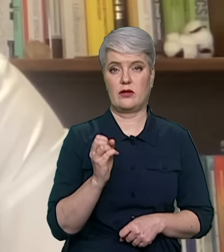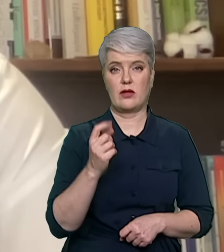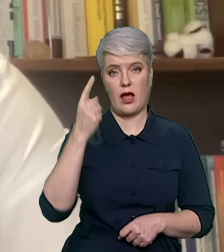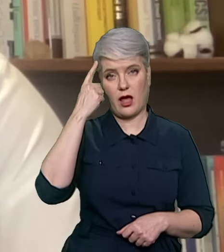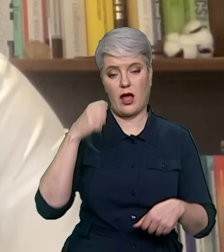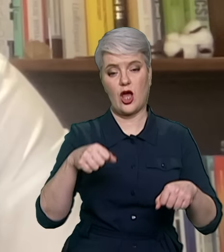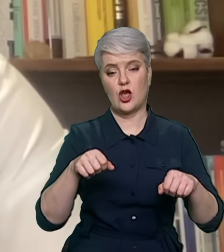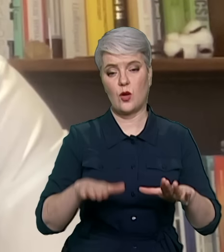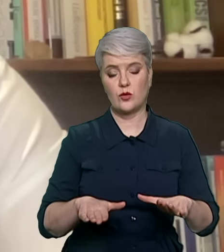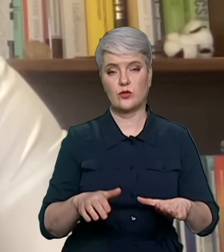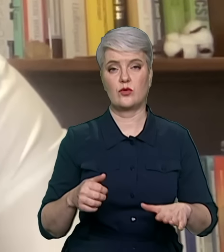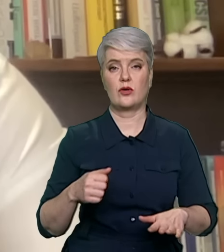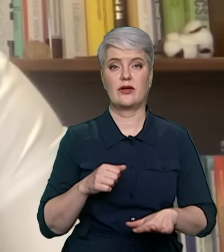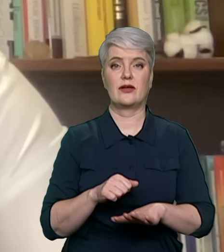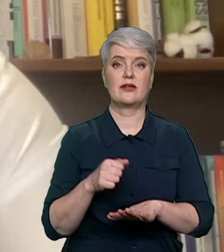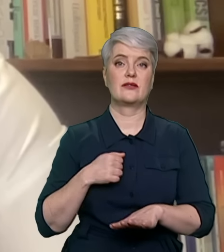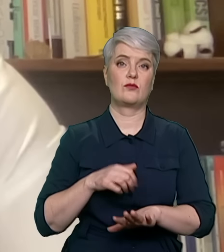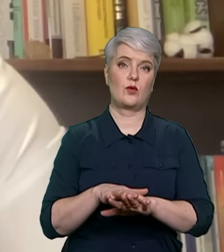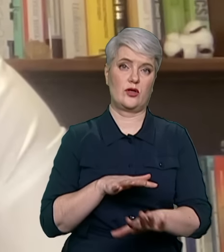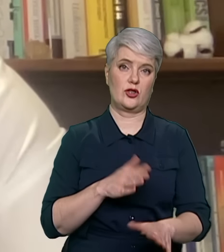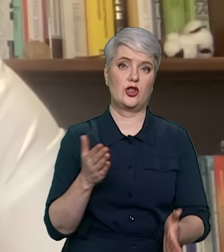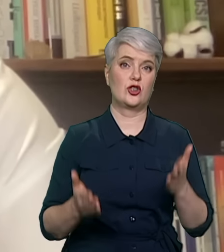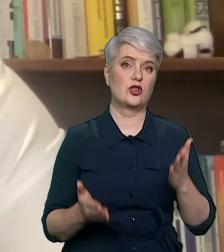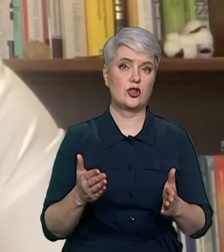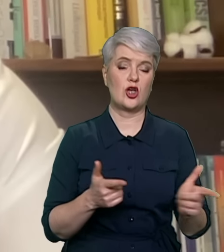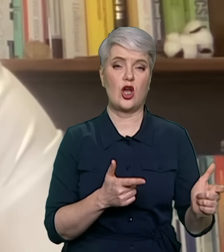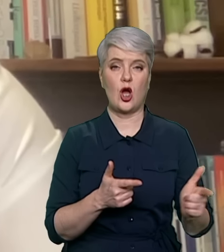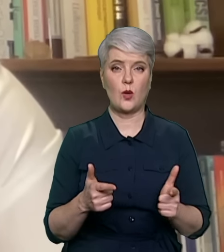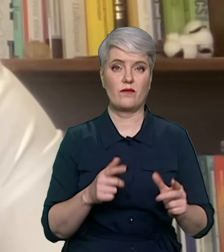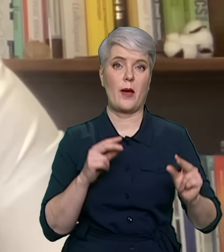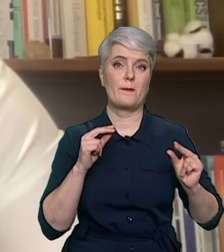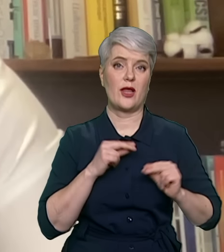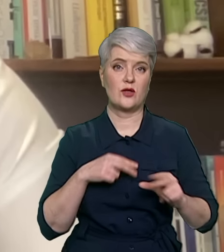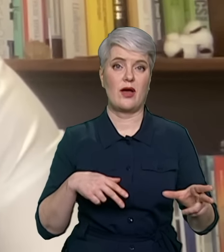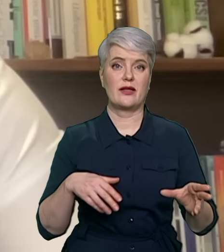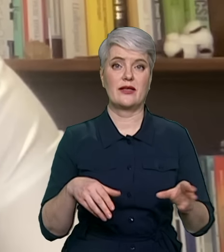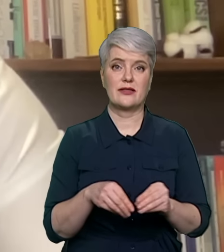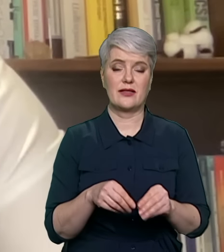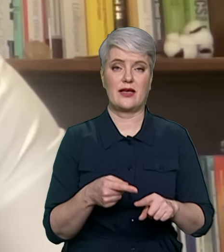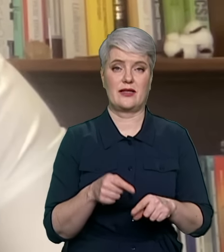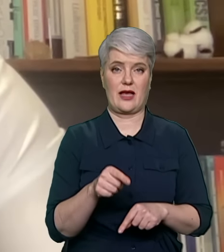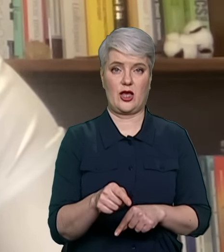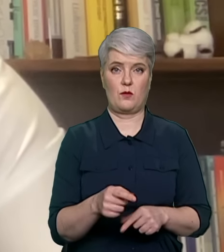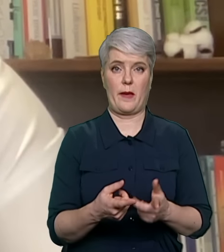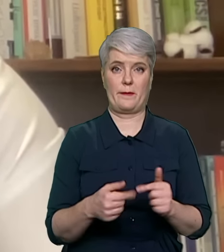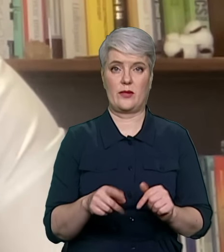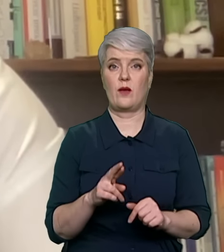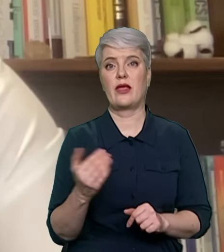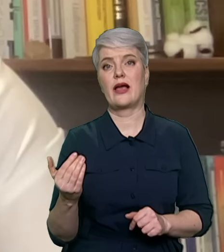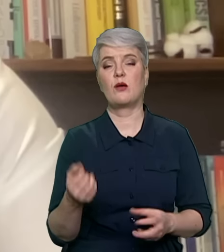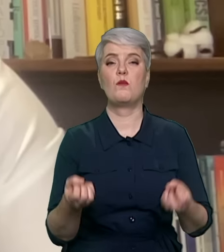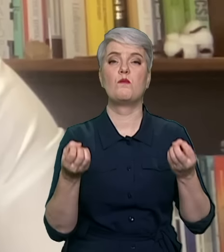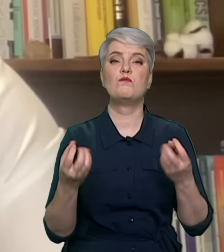сил, як вони, чи готові вони працювати з такими підрозділами, як їм простіше буде